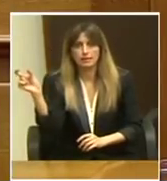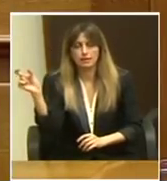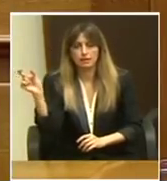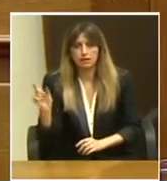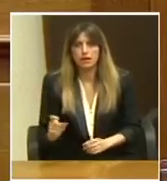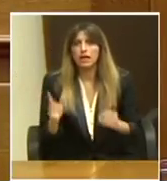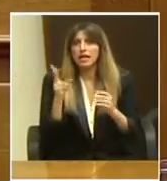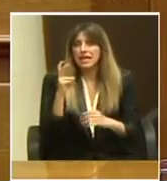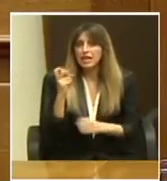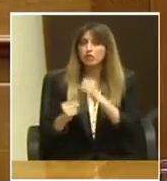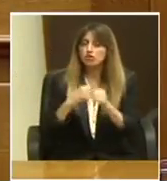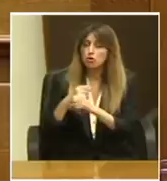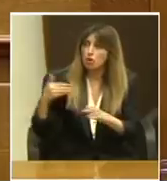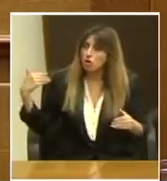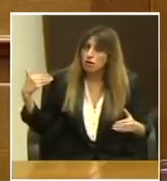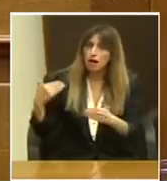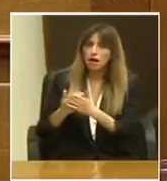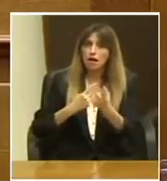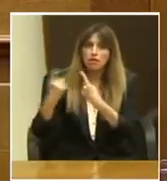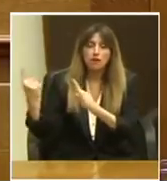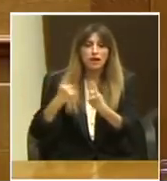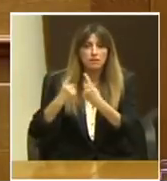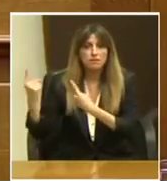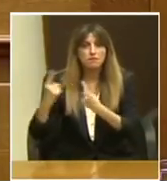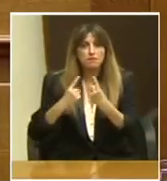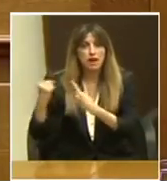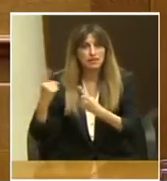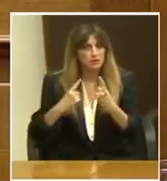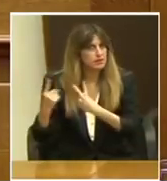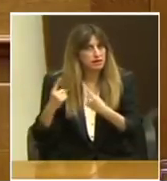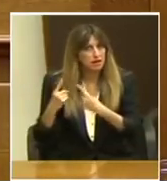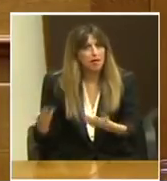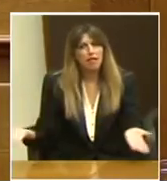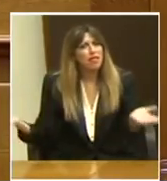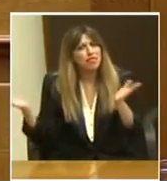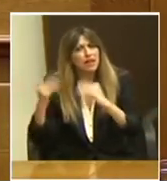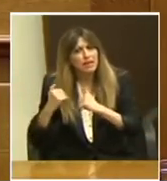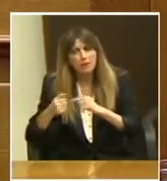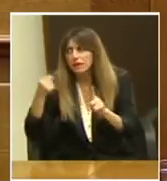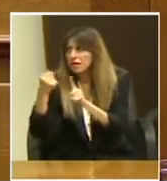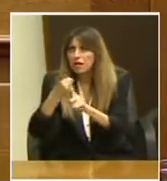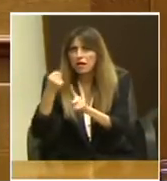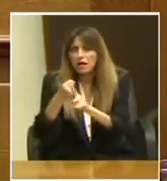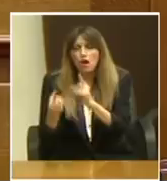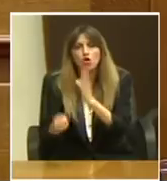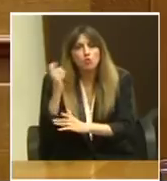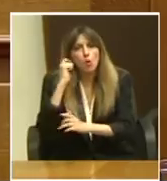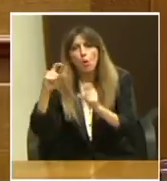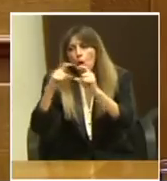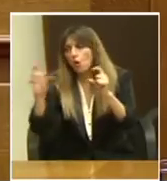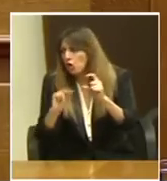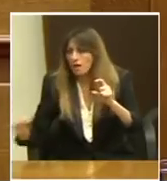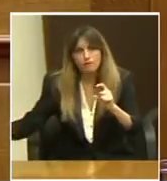χρόνια διαπραγματεύσεων, όπου δεν υπήρχε έργα όμνες. Φωνάσκεται ότι το έργα όμνες παίρνει και 5 χρόνια